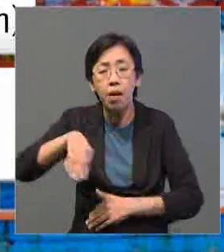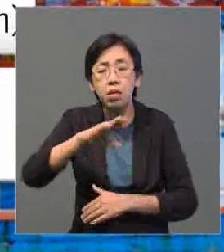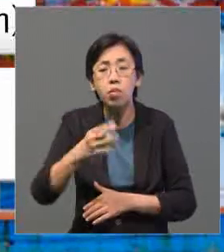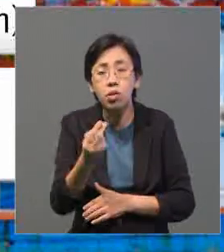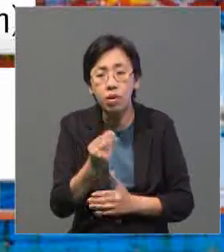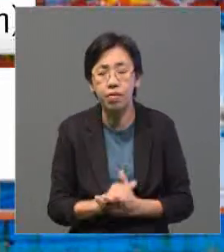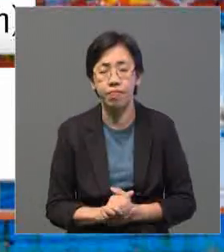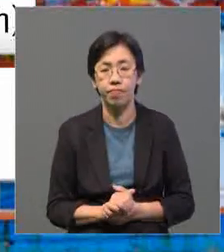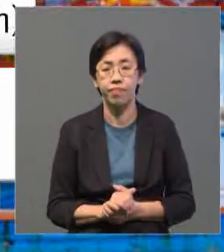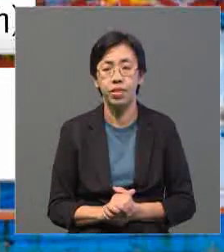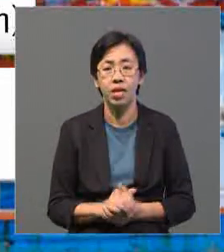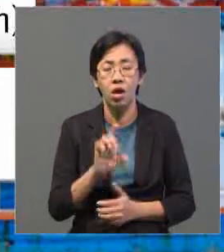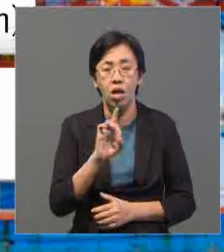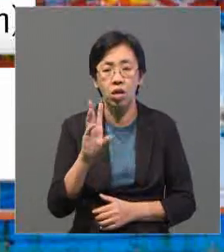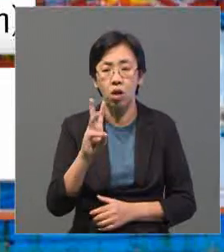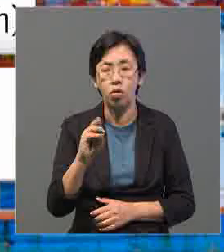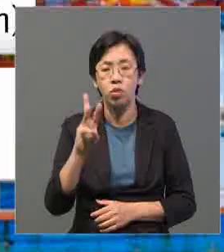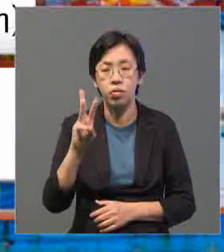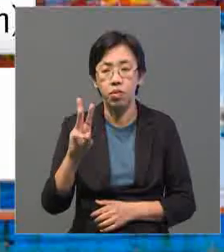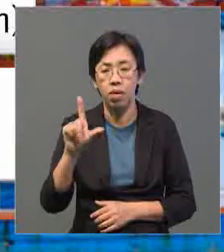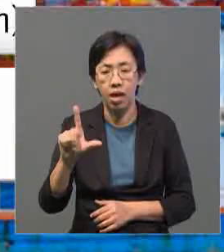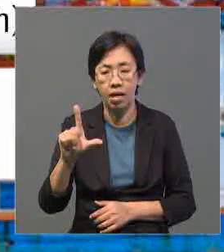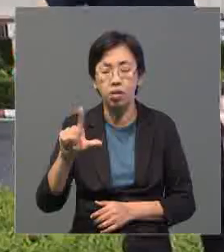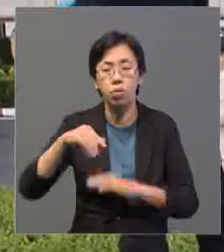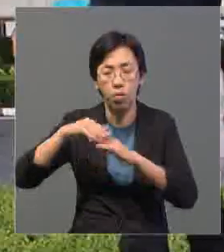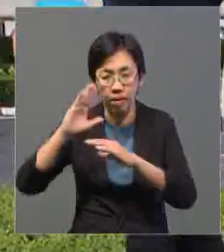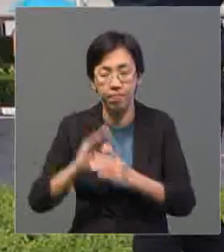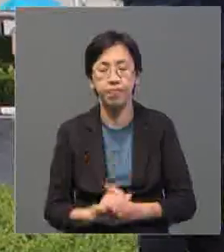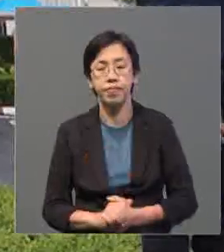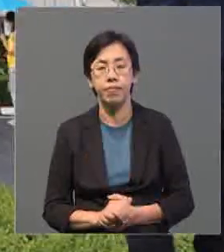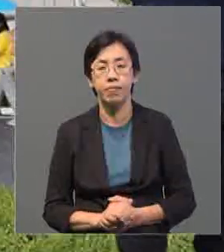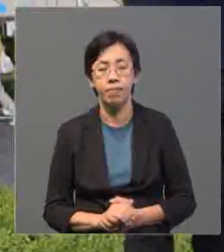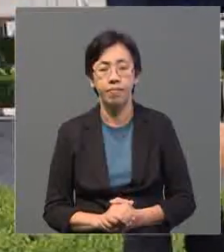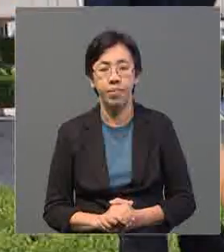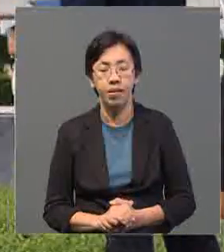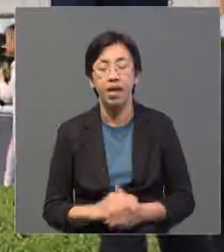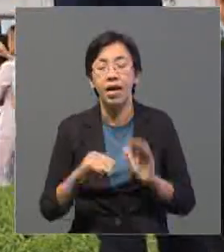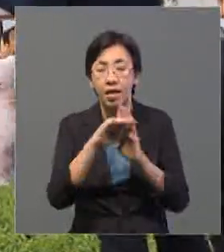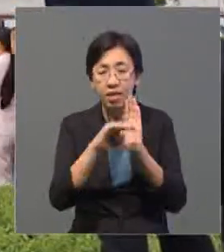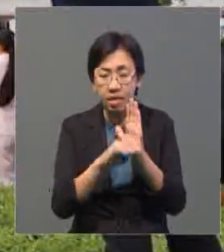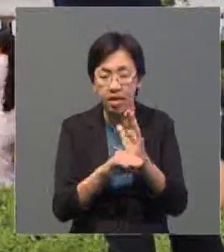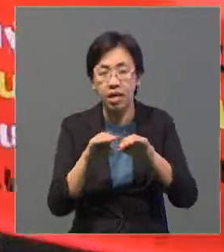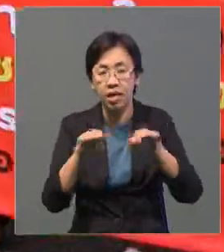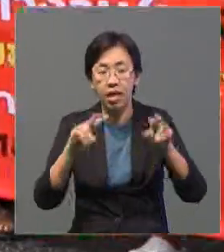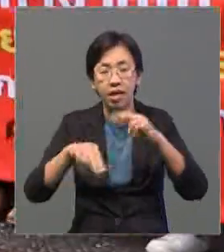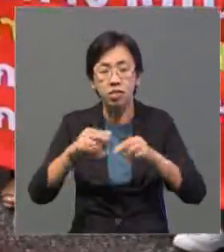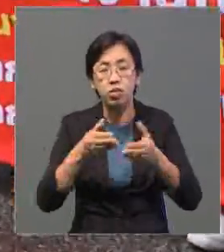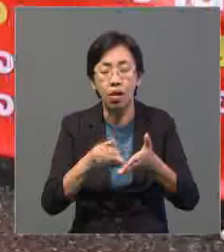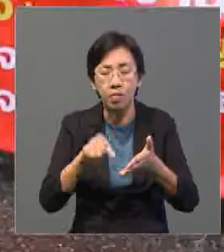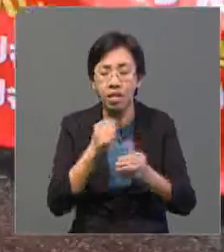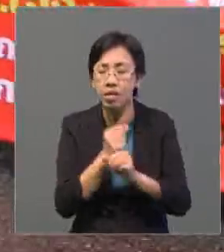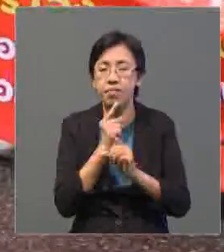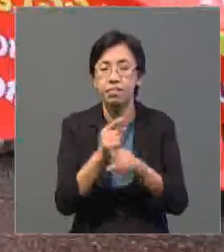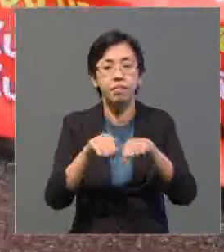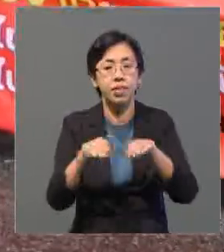คะ166กว่าล้านบาทนะคะและจะใช้เกณฑ์และคุณสมบัติการตรวจสอบนี้เป็น